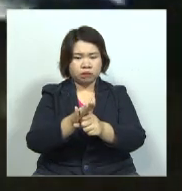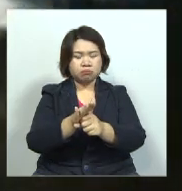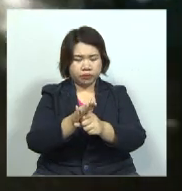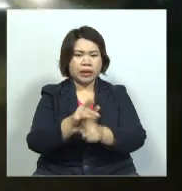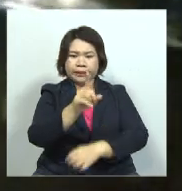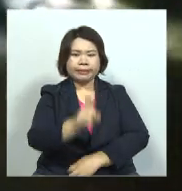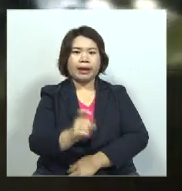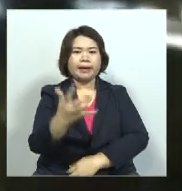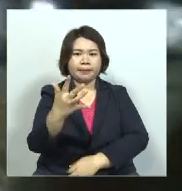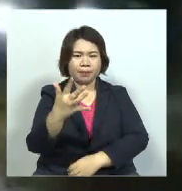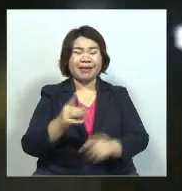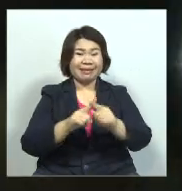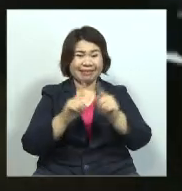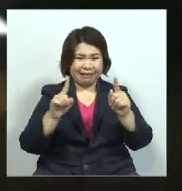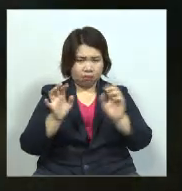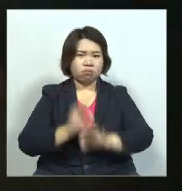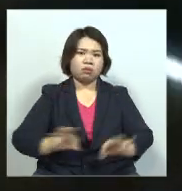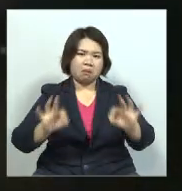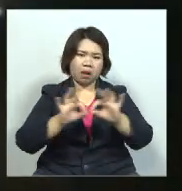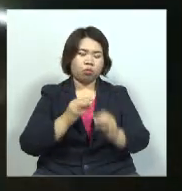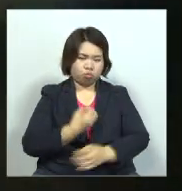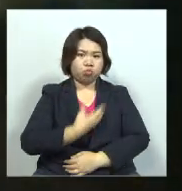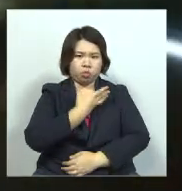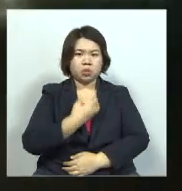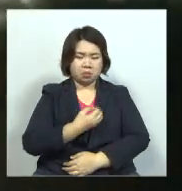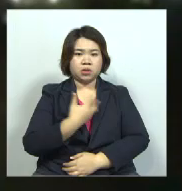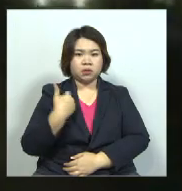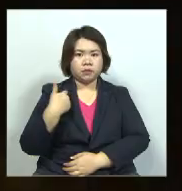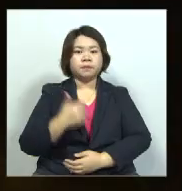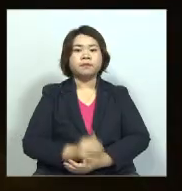ความสูญเสียก็จะไม่เกิดขึ้นแต่ว่าเหตุการณ์แบบนี้น่าตกใจมาก